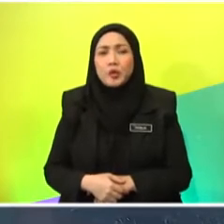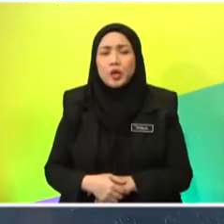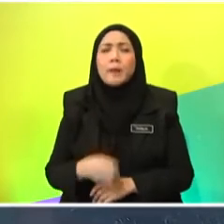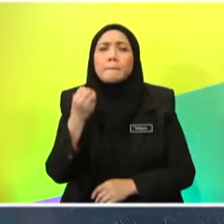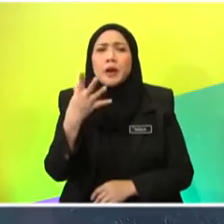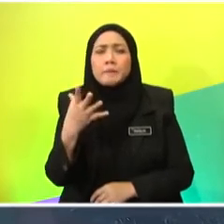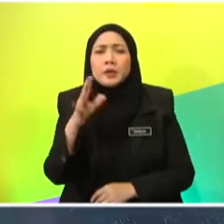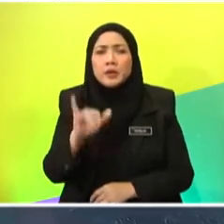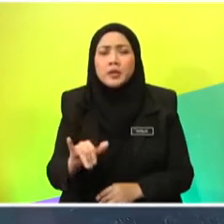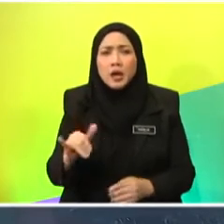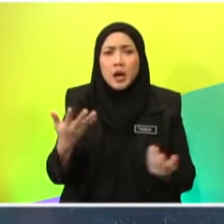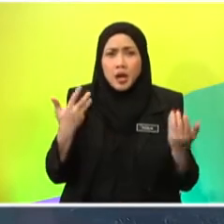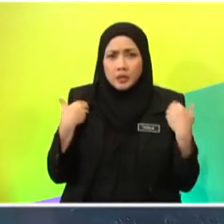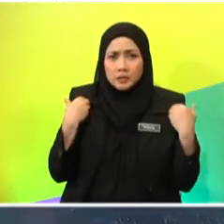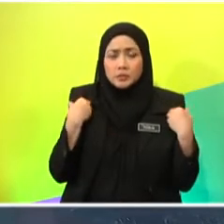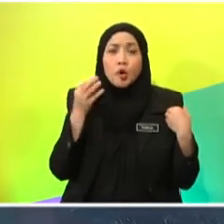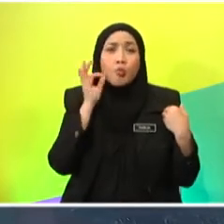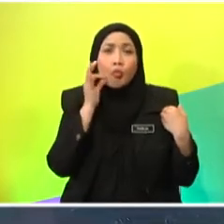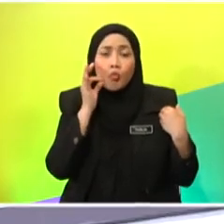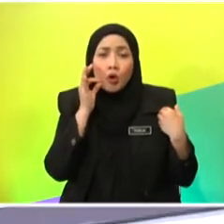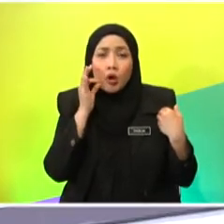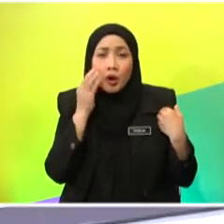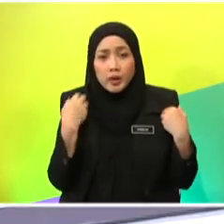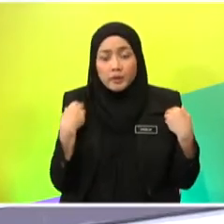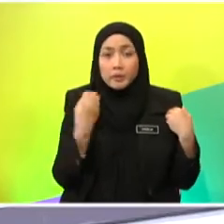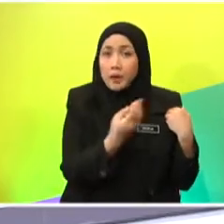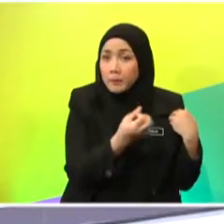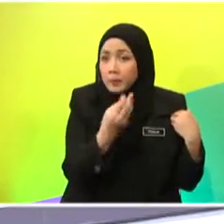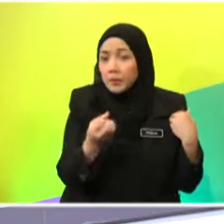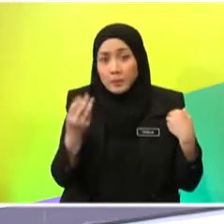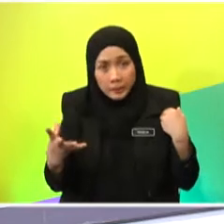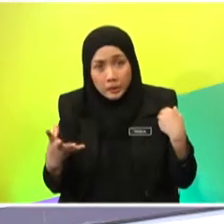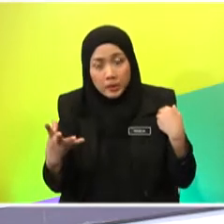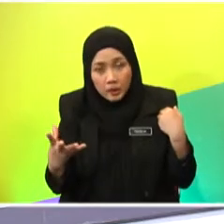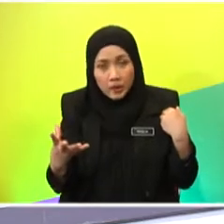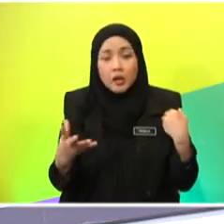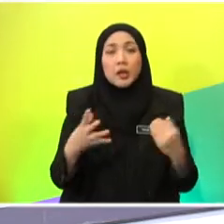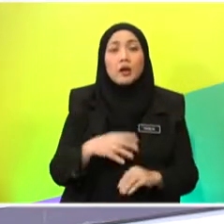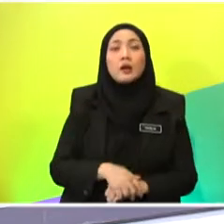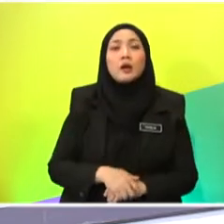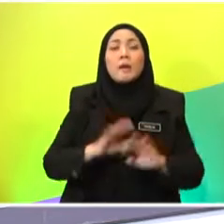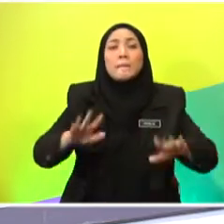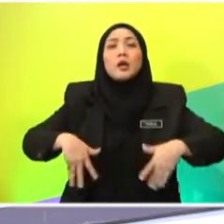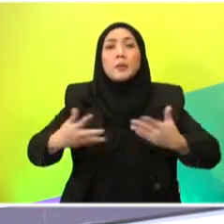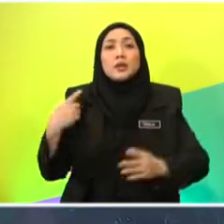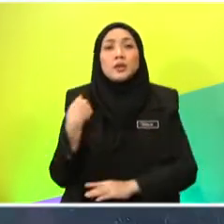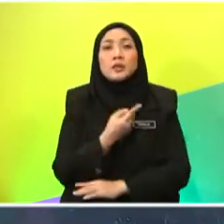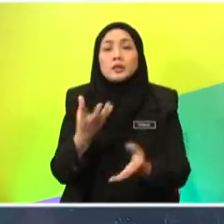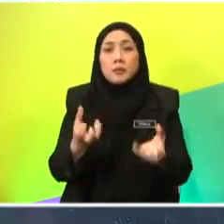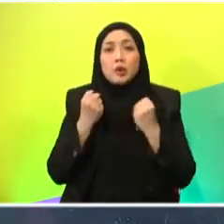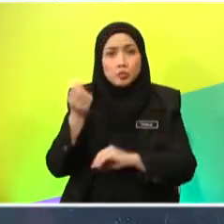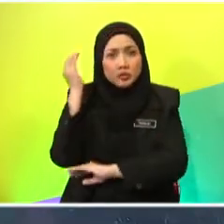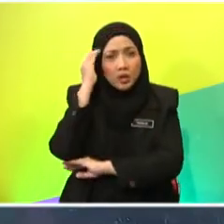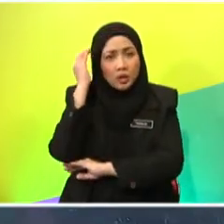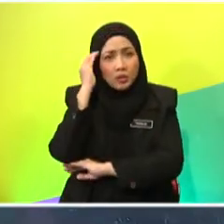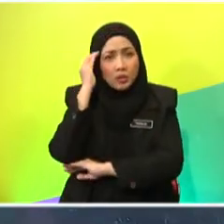muat tubuh Eiffel ada berapa buah Eko merah ada berapa orange ada baper kan kita nggak tahu kalau mau macam-macam